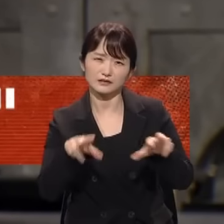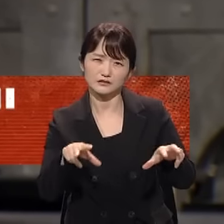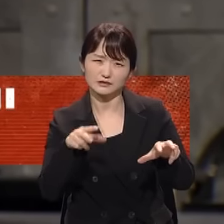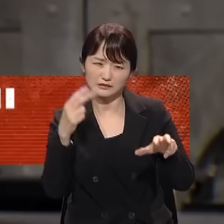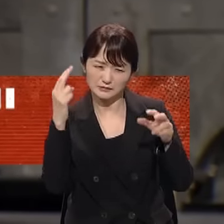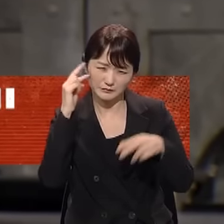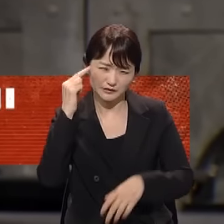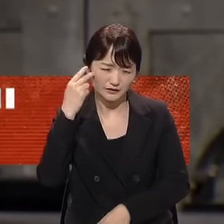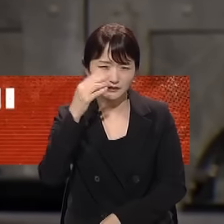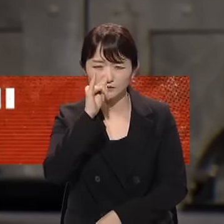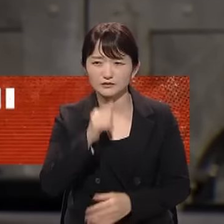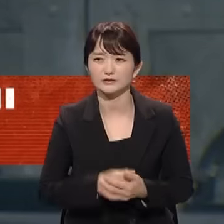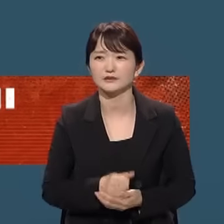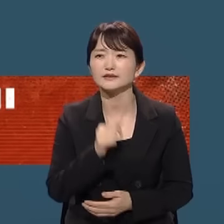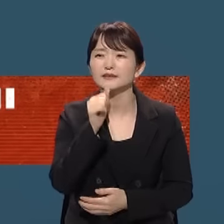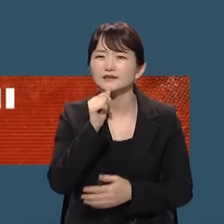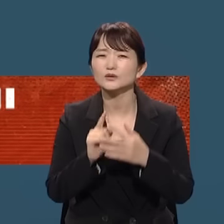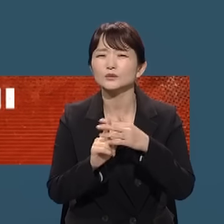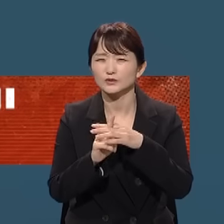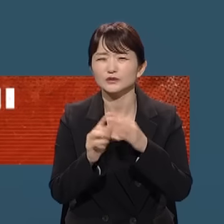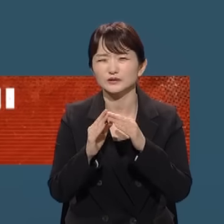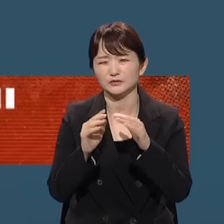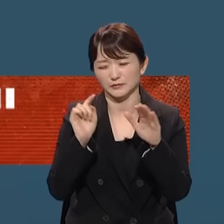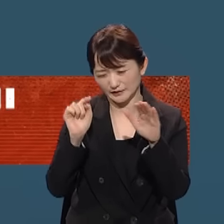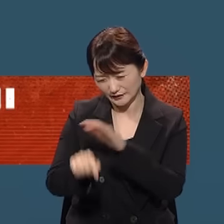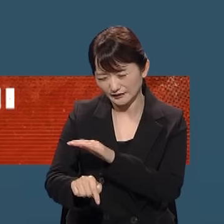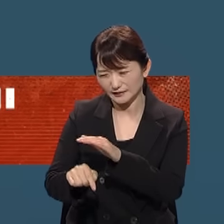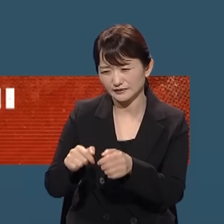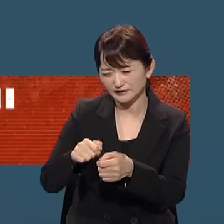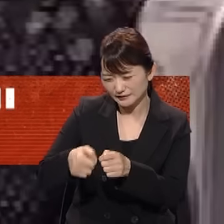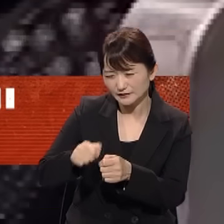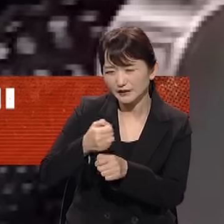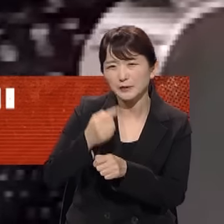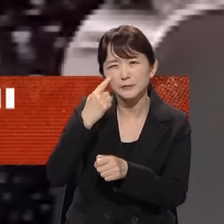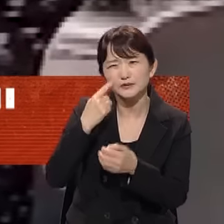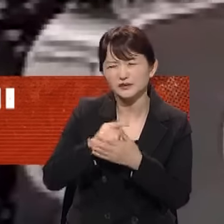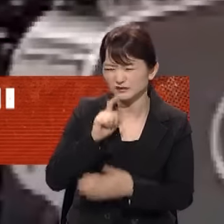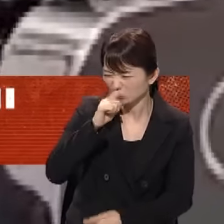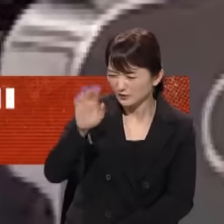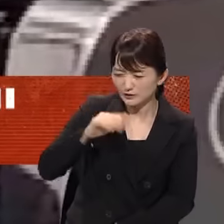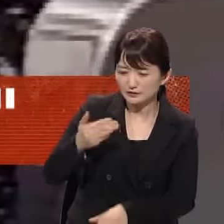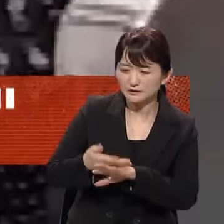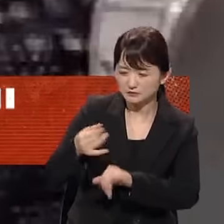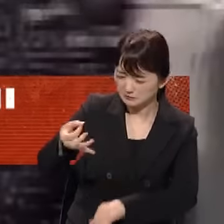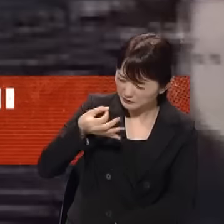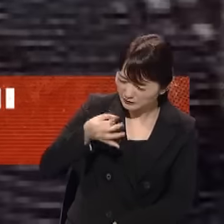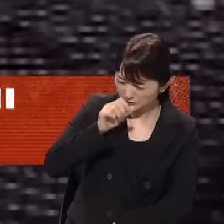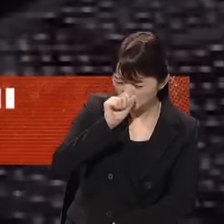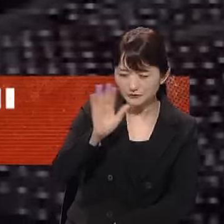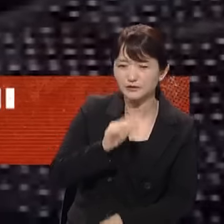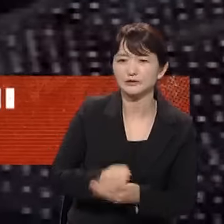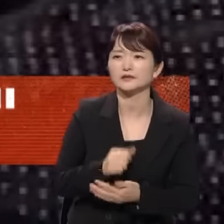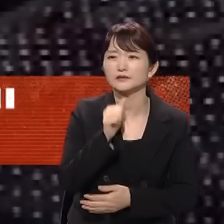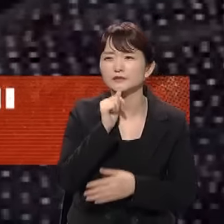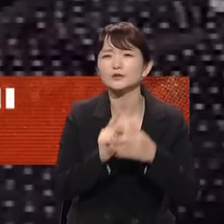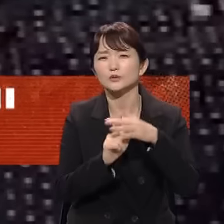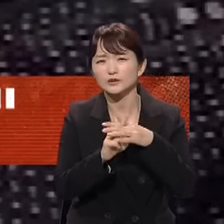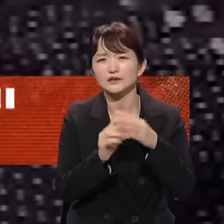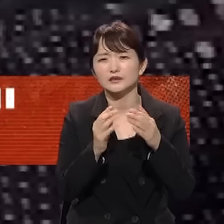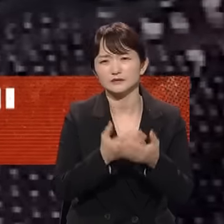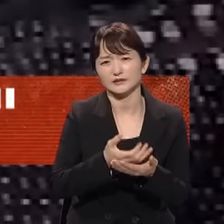아, 진짜. 콩나물요. 집에 가서 하십시오. 뭐 더럽고 이게 아니에요. 네, 그렇죠. 딴 사람들이 보기에 좋지 않죠. 콩나물은 집에서